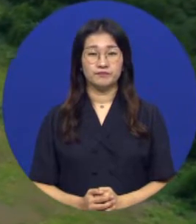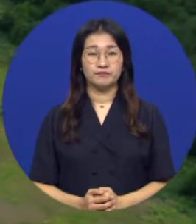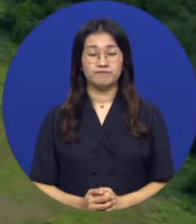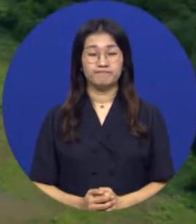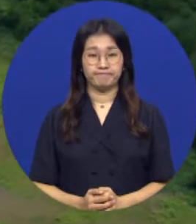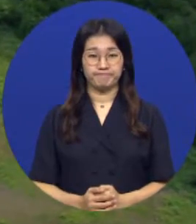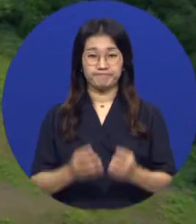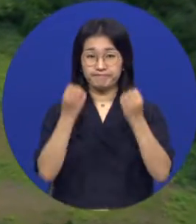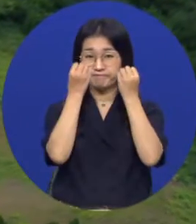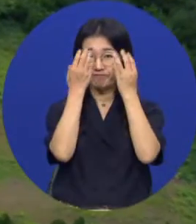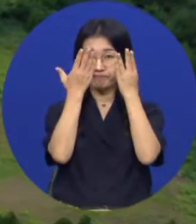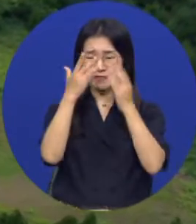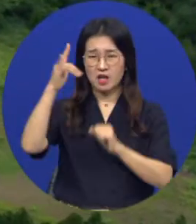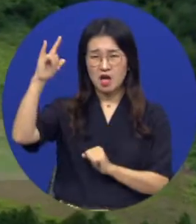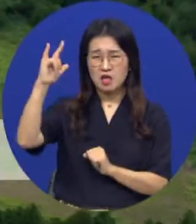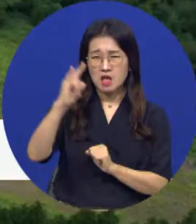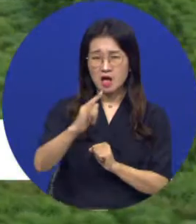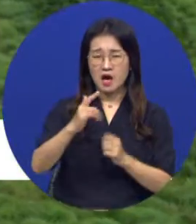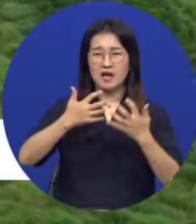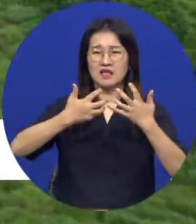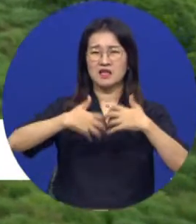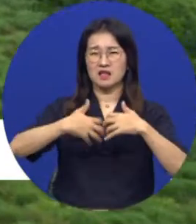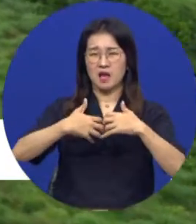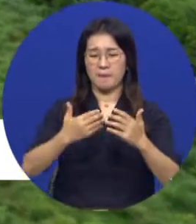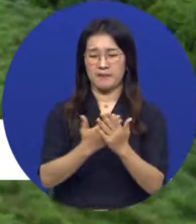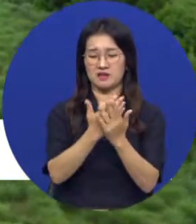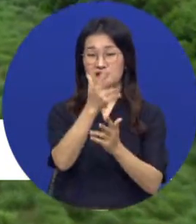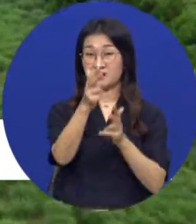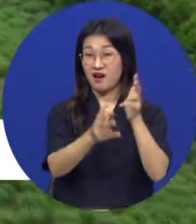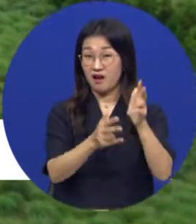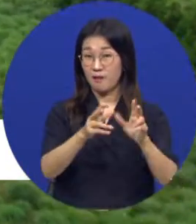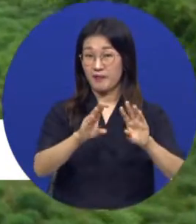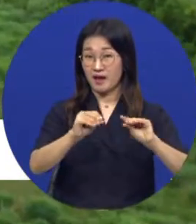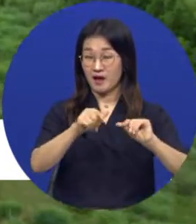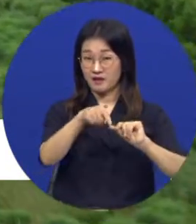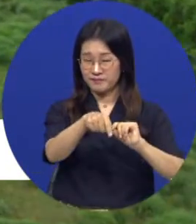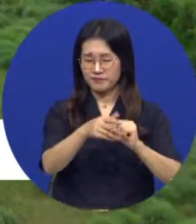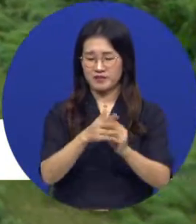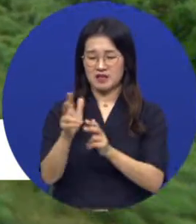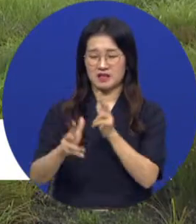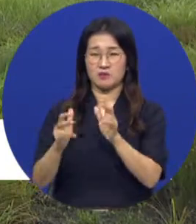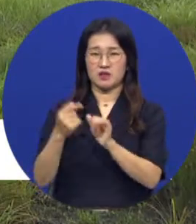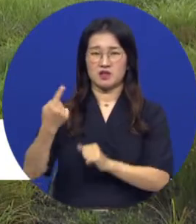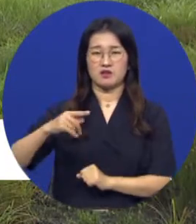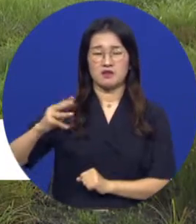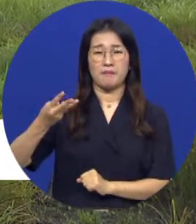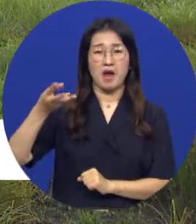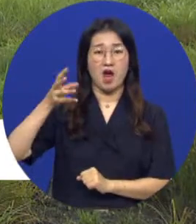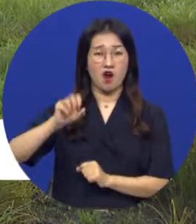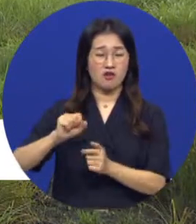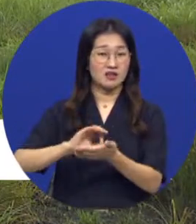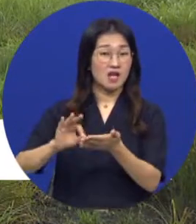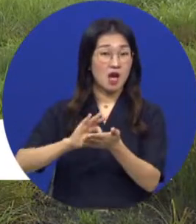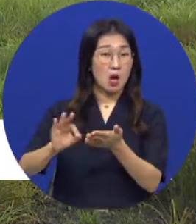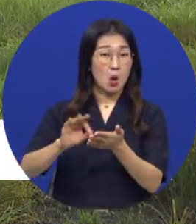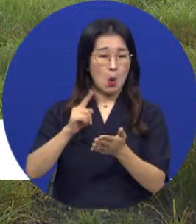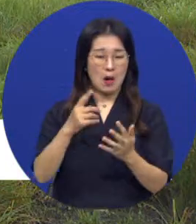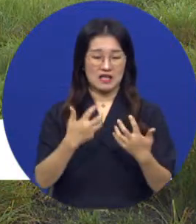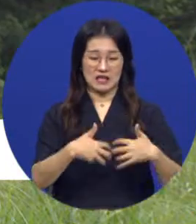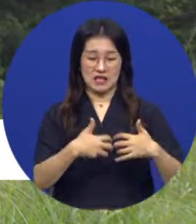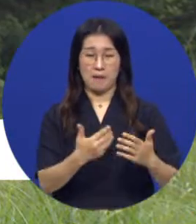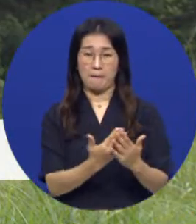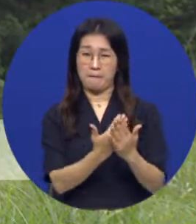새롭게 태양광 발전 사업이 추진될 예정 부지 입니다 사업자가 예산 1300억 원을 들여 태양광 발전 시설을